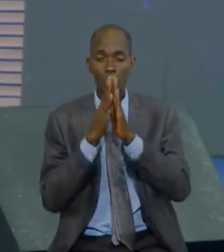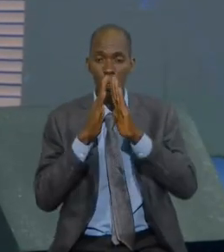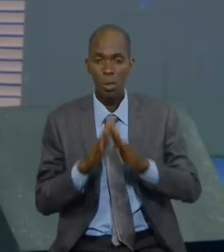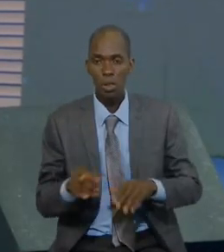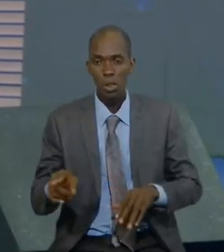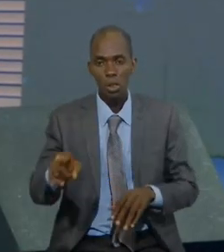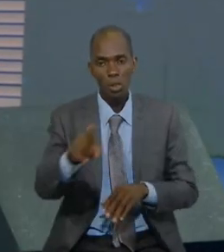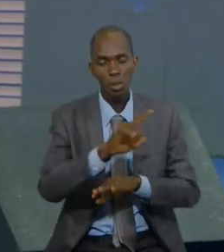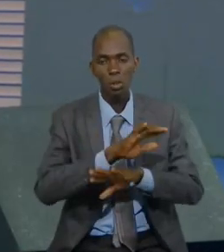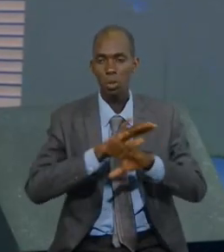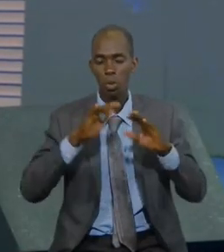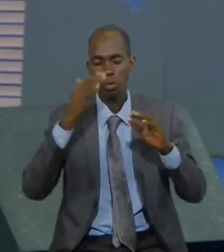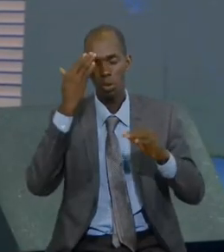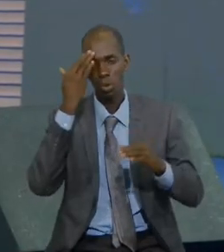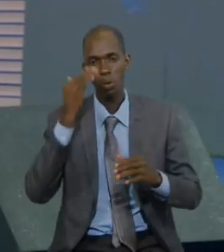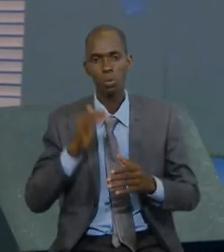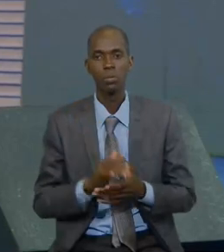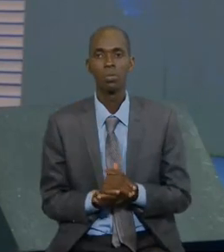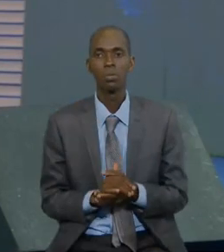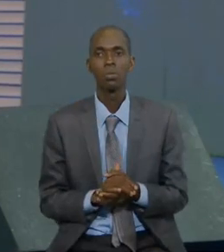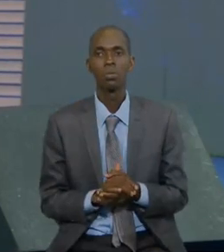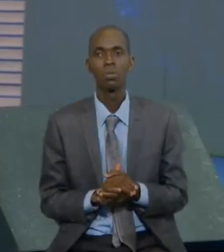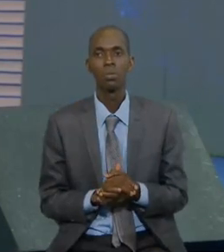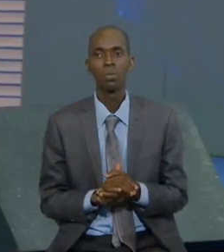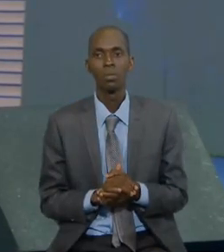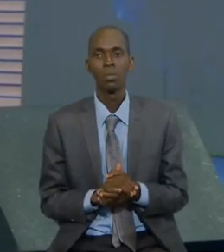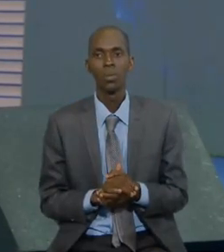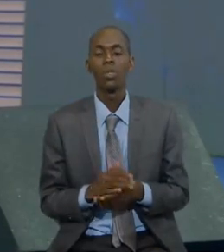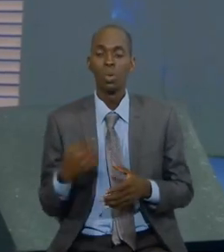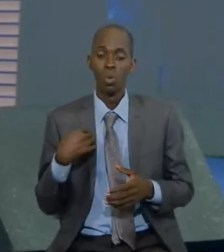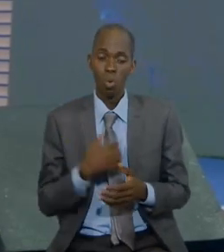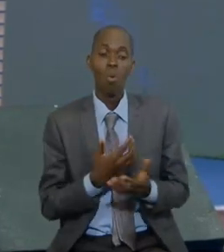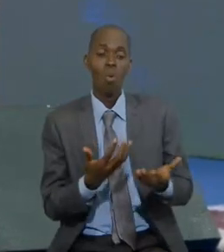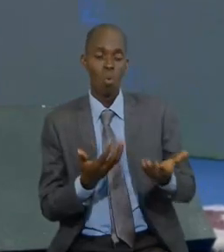et nous dit que ils ne connaissent pas le chemin de la paix